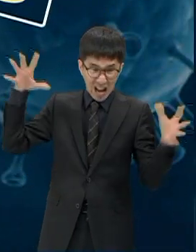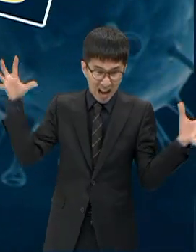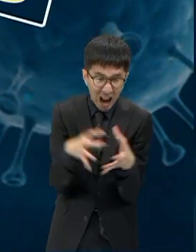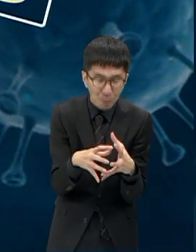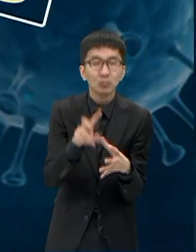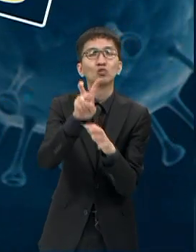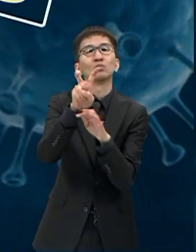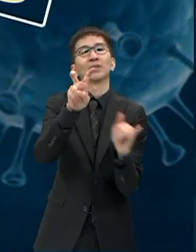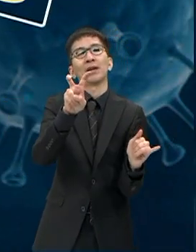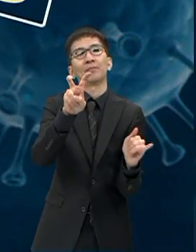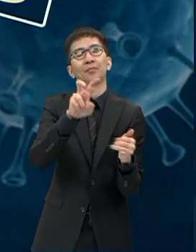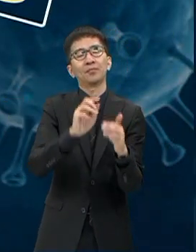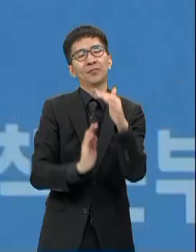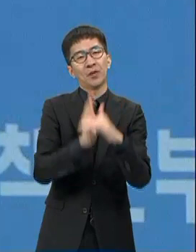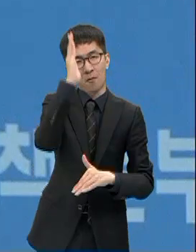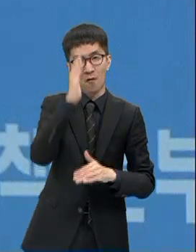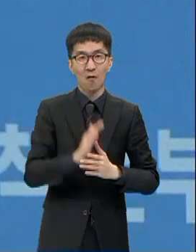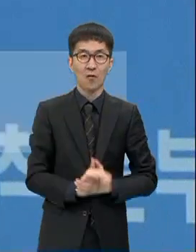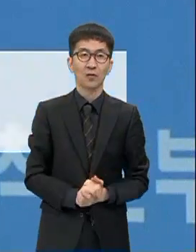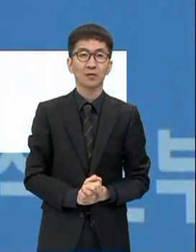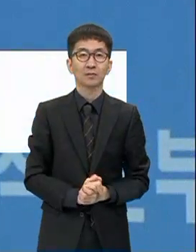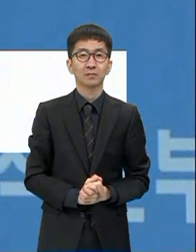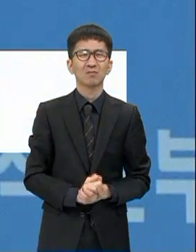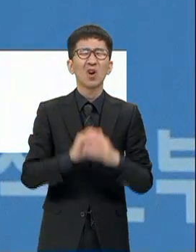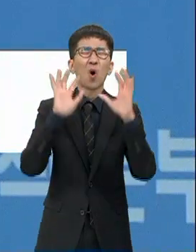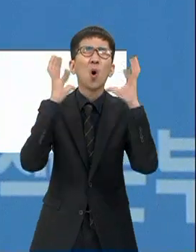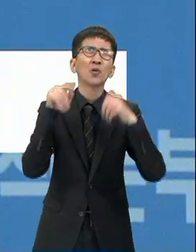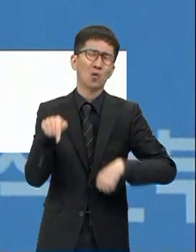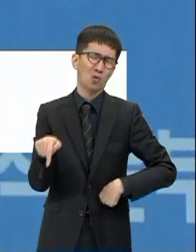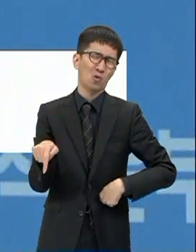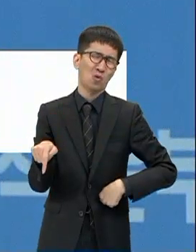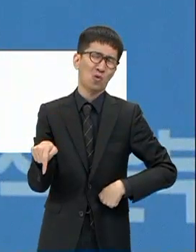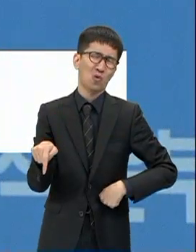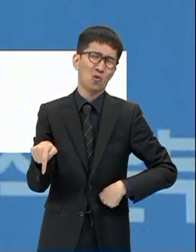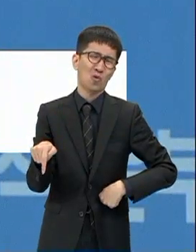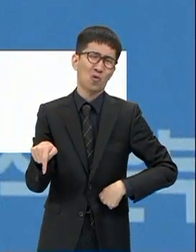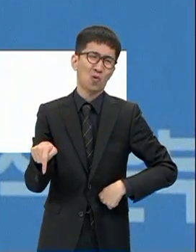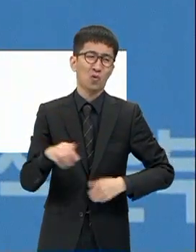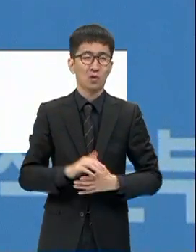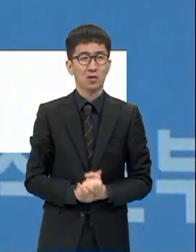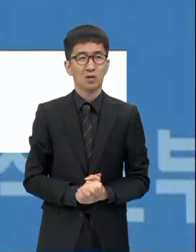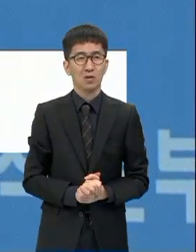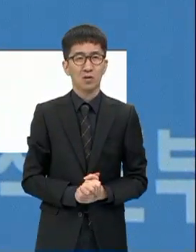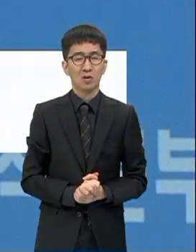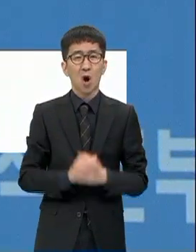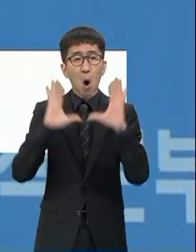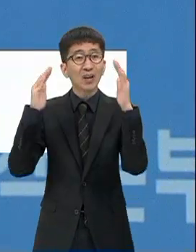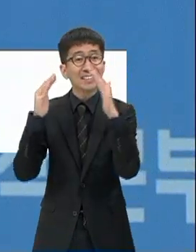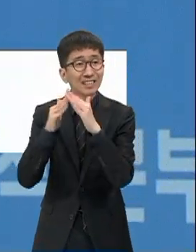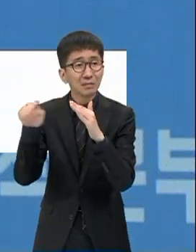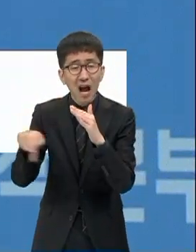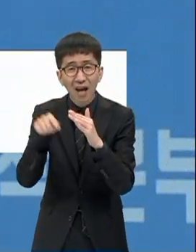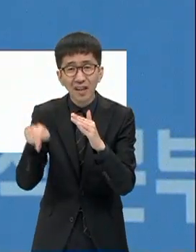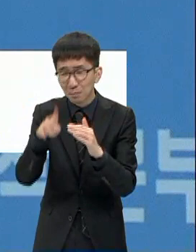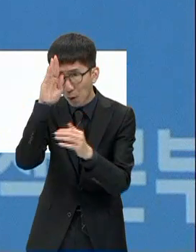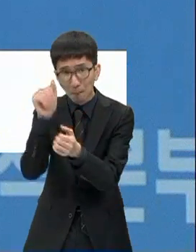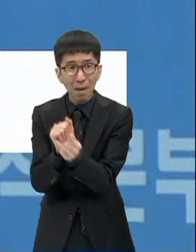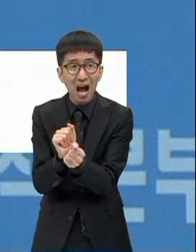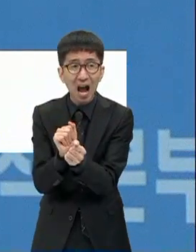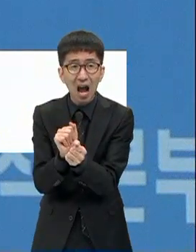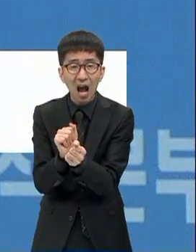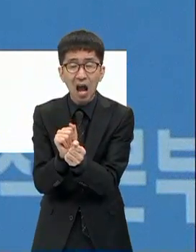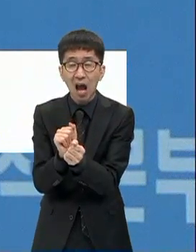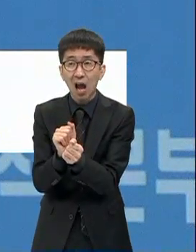땀 감염으로 확산된 겁니다 어리다 보니까 그래서 그 집에 있는 어제 확정된 으 애기들은 보육 중에